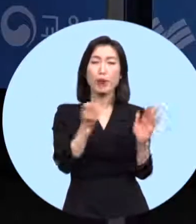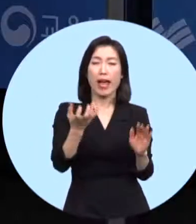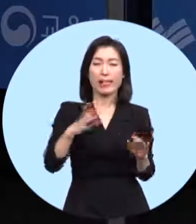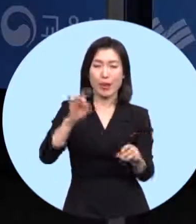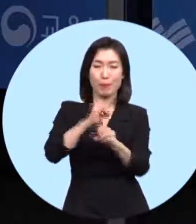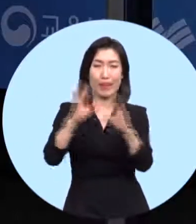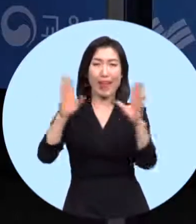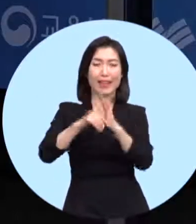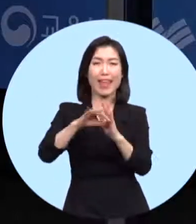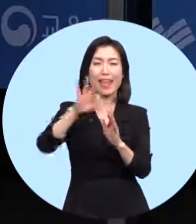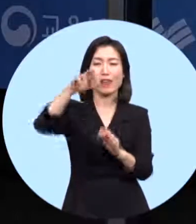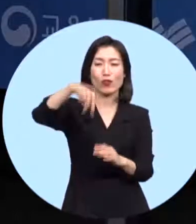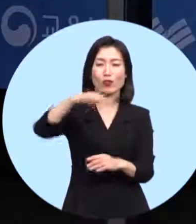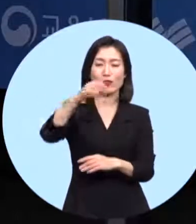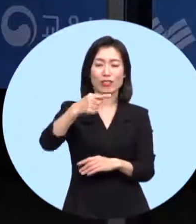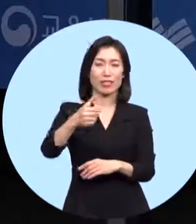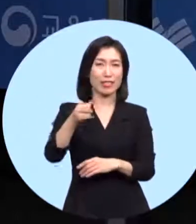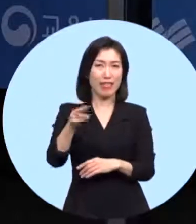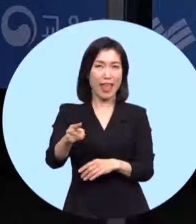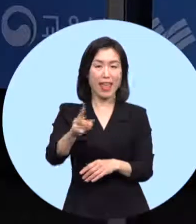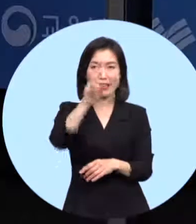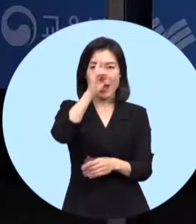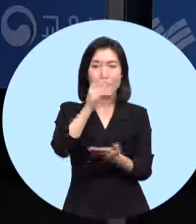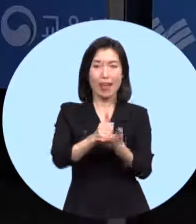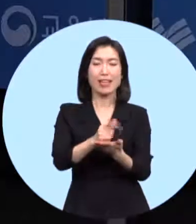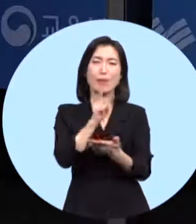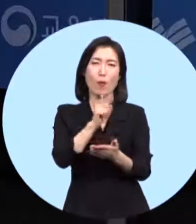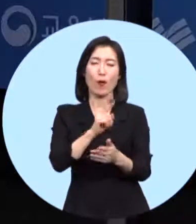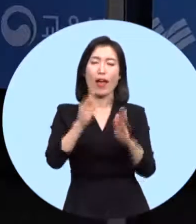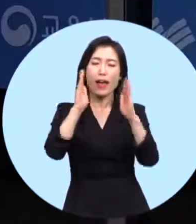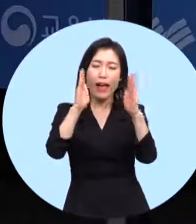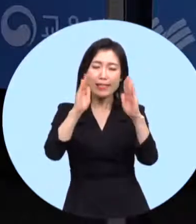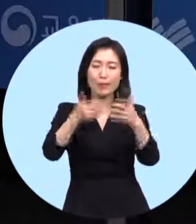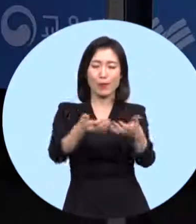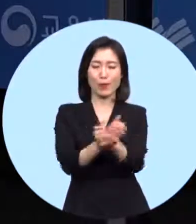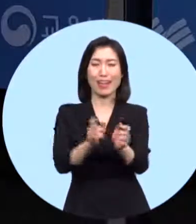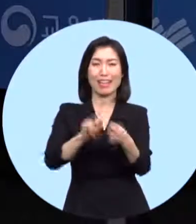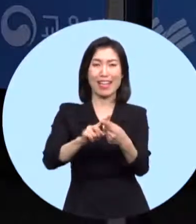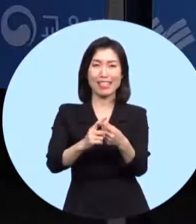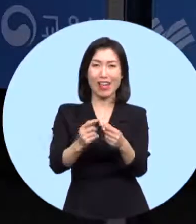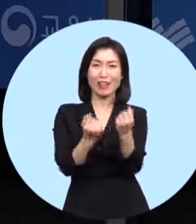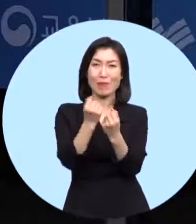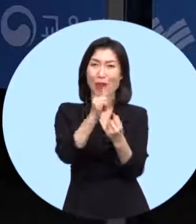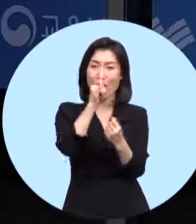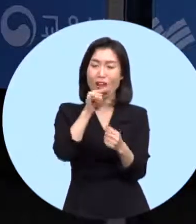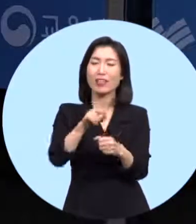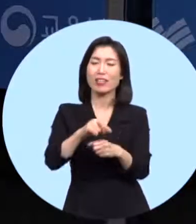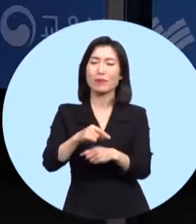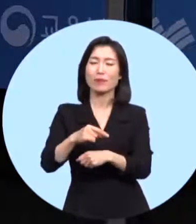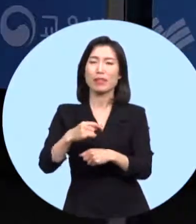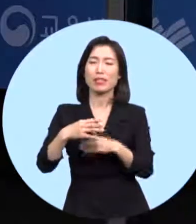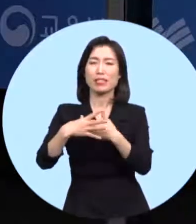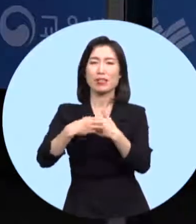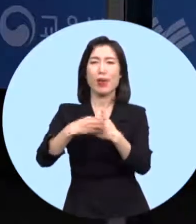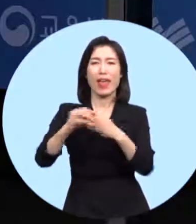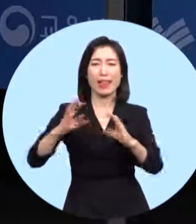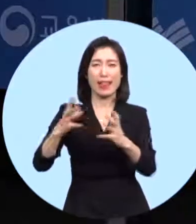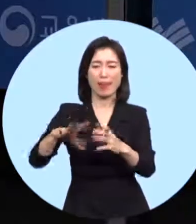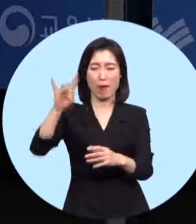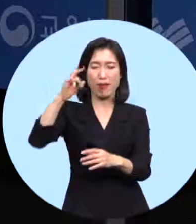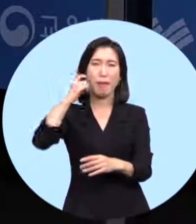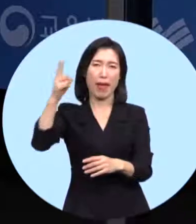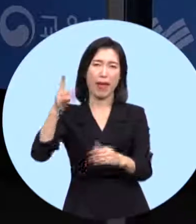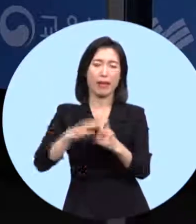교육부 장관께서 학습 동아리에 대해서 관심을 잠시 표명을 하셨습니다. 학습 동아리는 스웨덴에서 출발하고 있는데요.